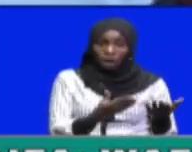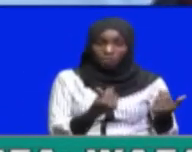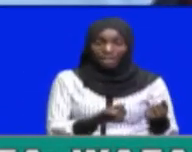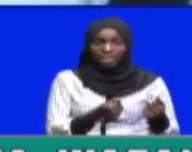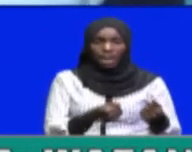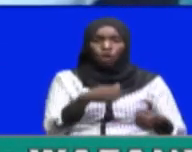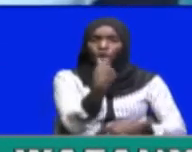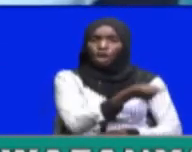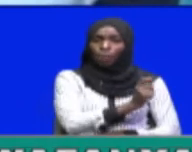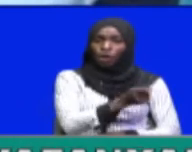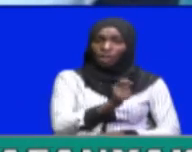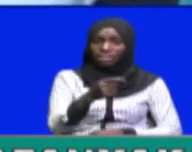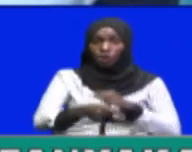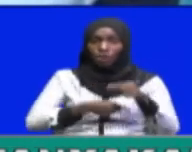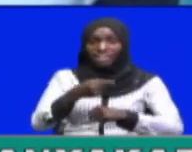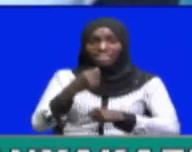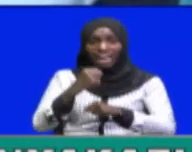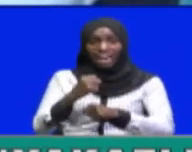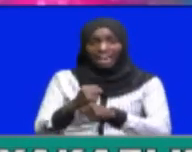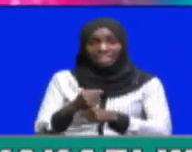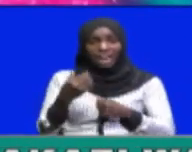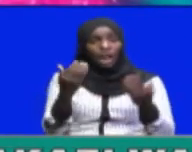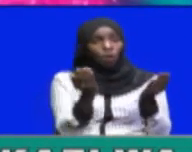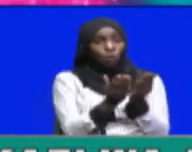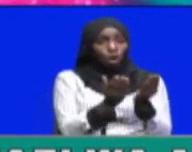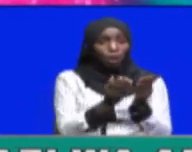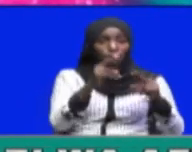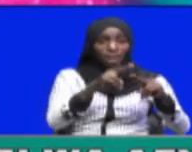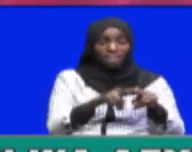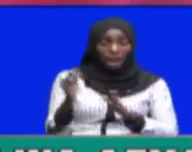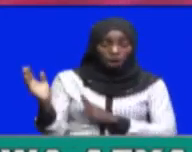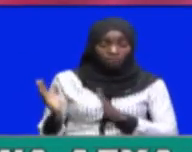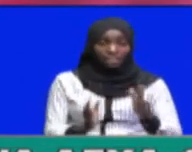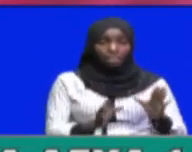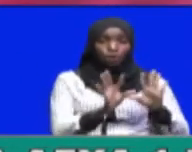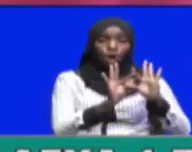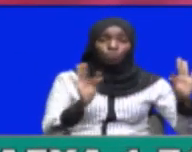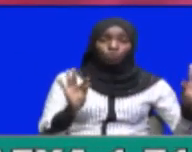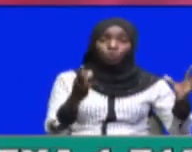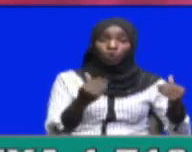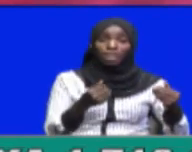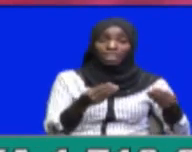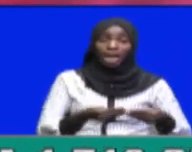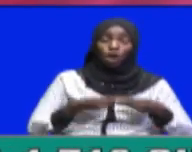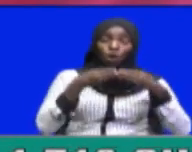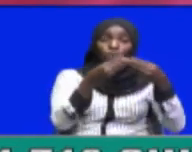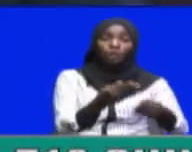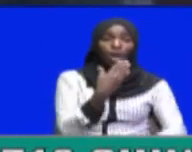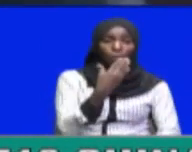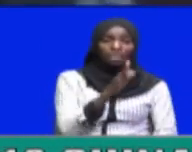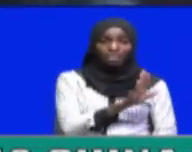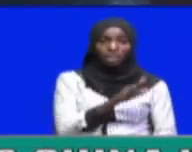shughuli za shirika, sambamba na kuomba kuwekewa taratibu mzuri wa kupokelewa habari zao ili kufikia lengo